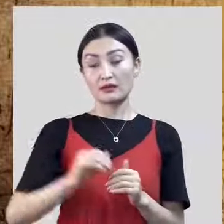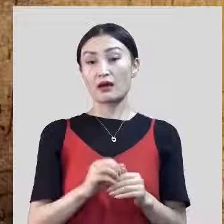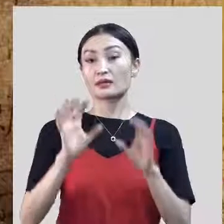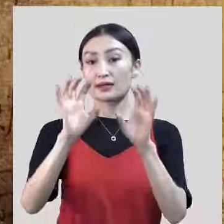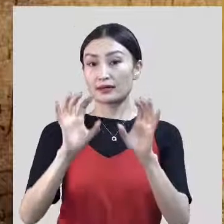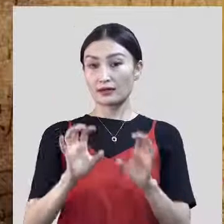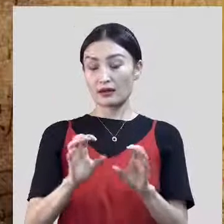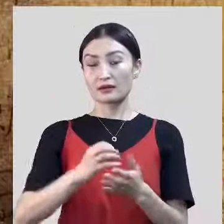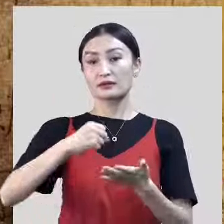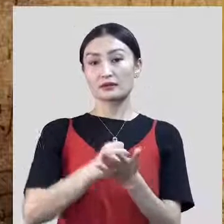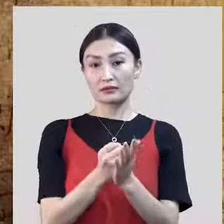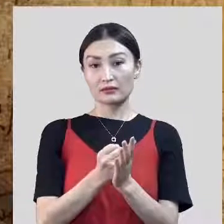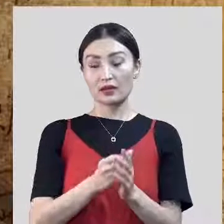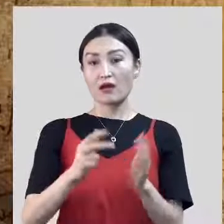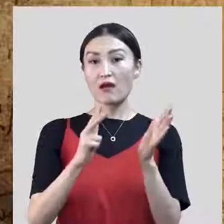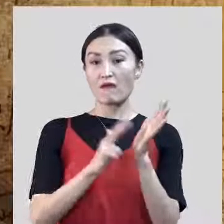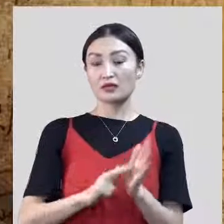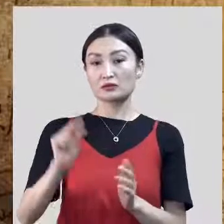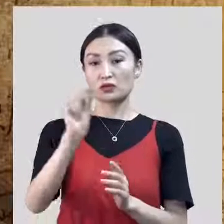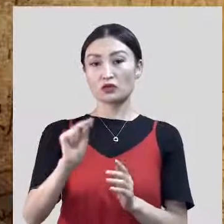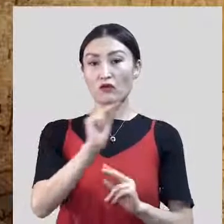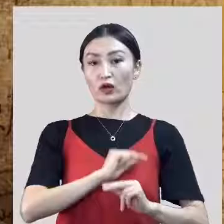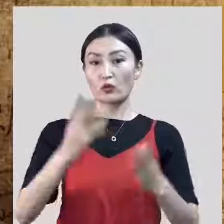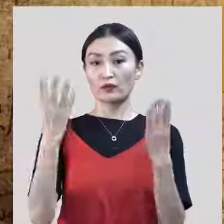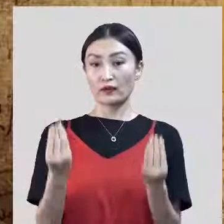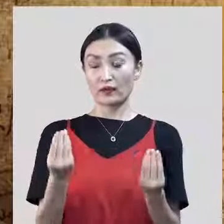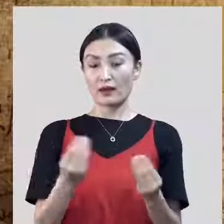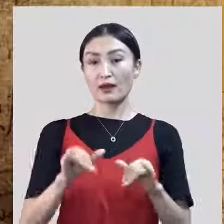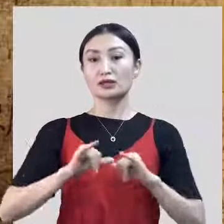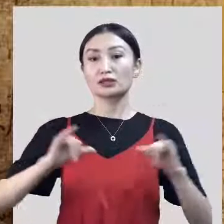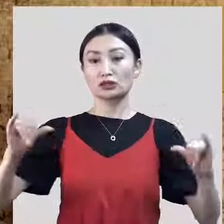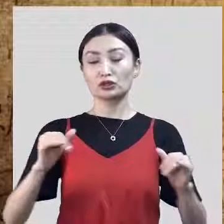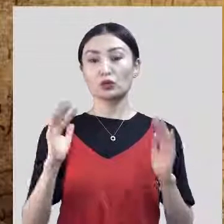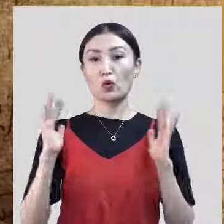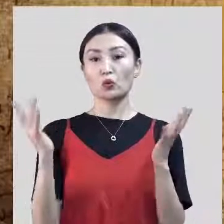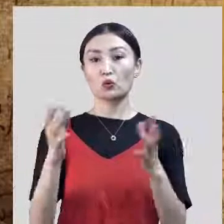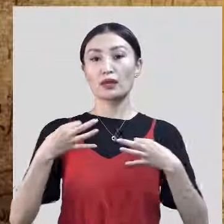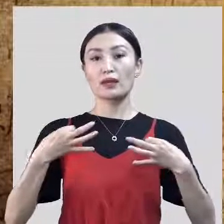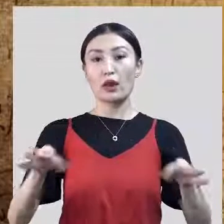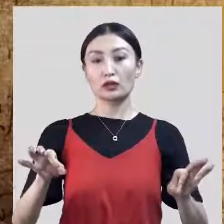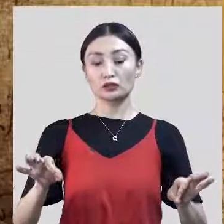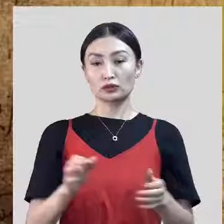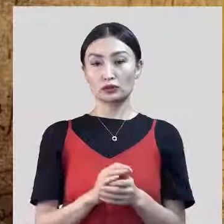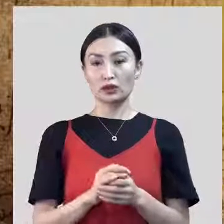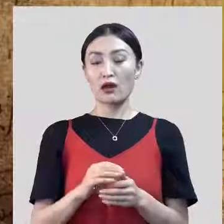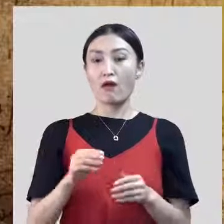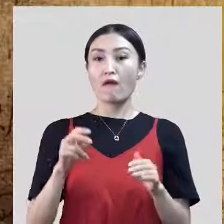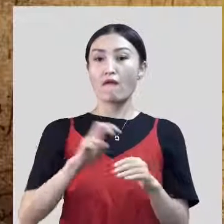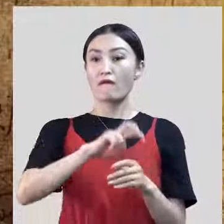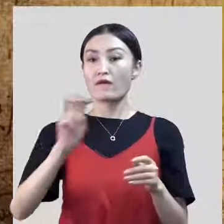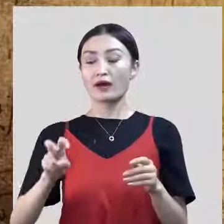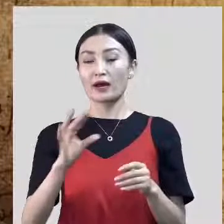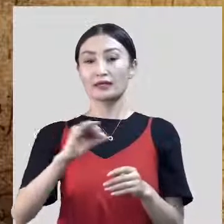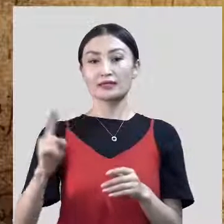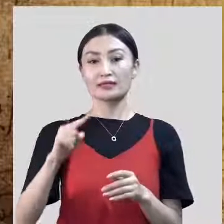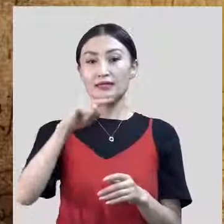законодательное закрепление 8-часового рабочего дня расширение круга демократических свобод выход россии